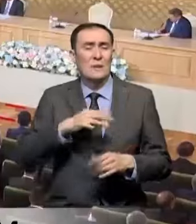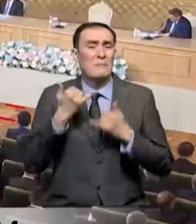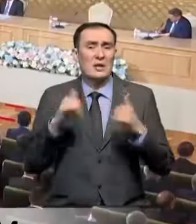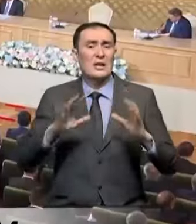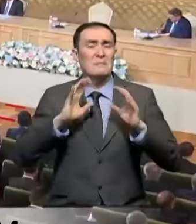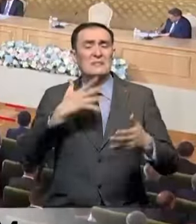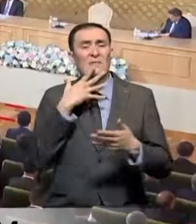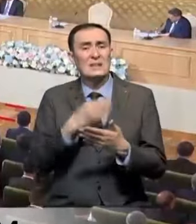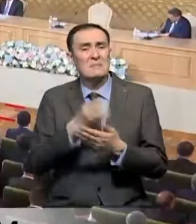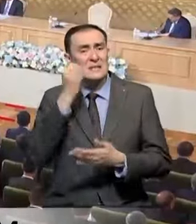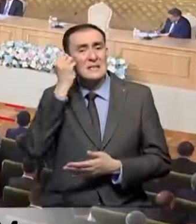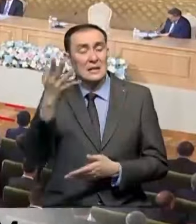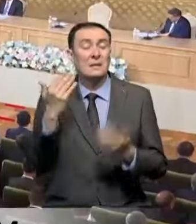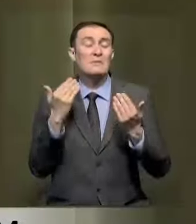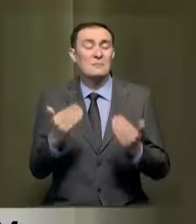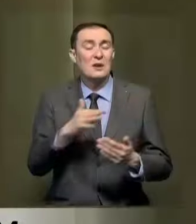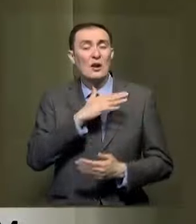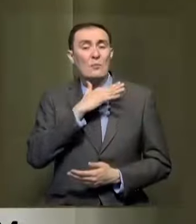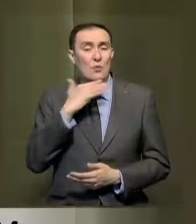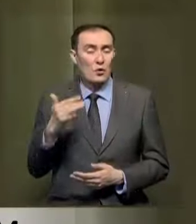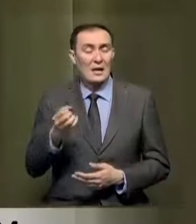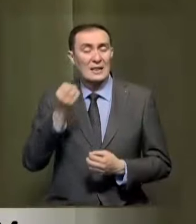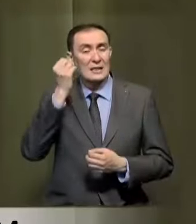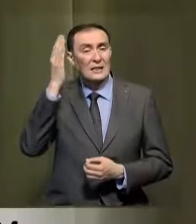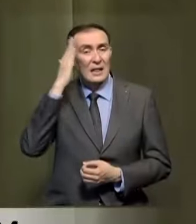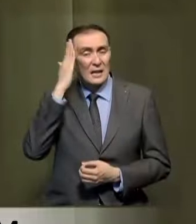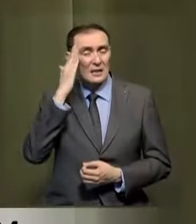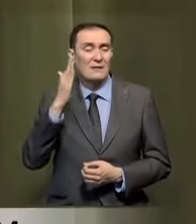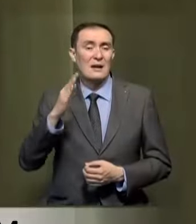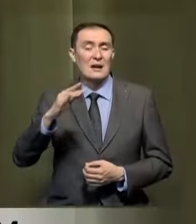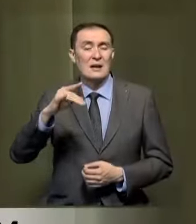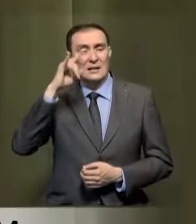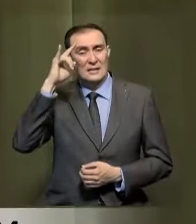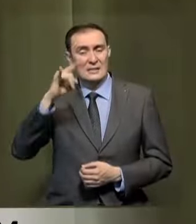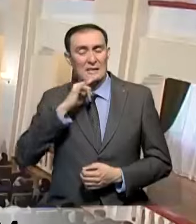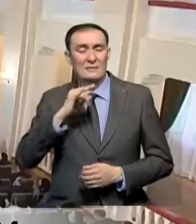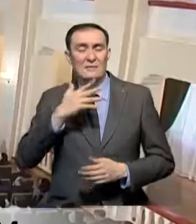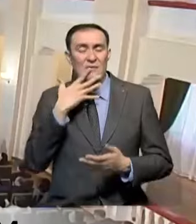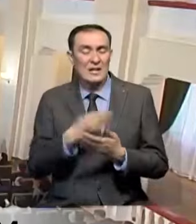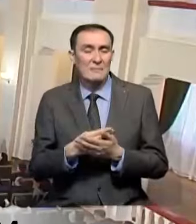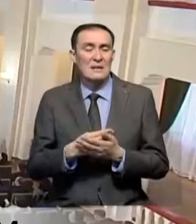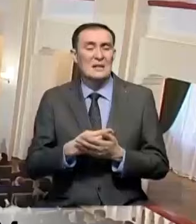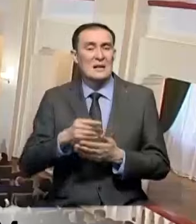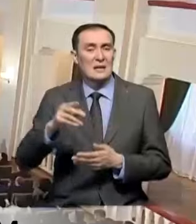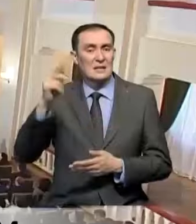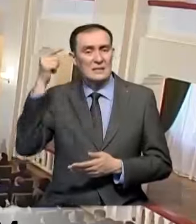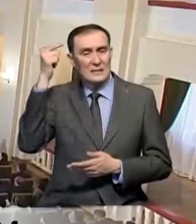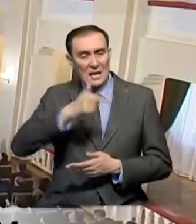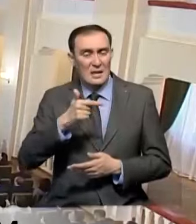мир своим интеллектом сегодня много талантливых казахстанцев благодаря сво